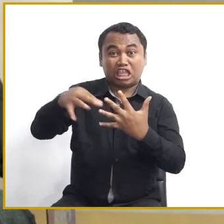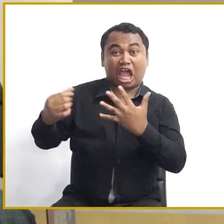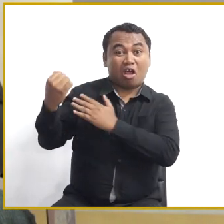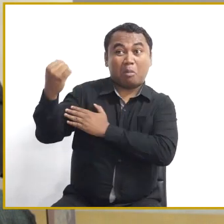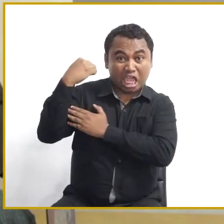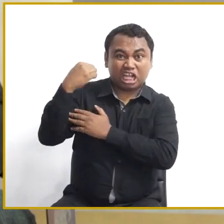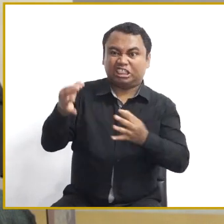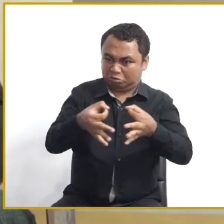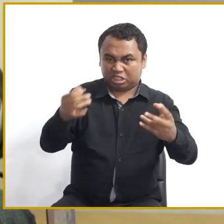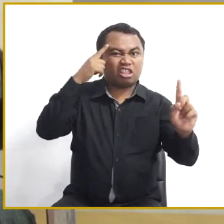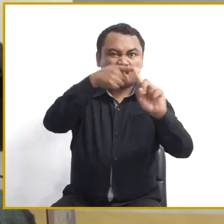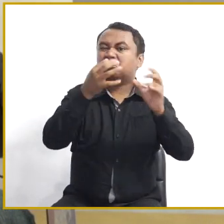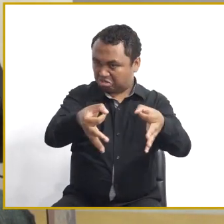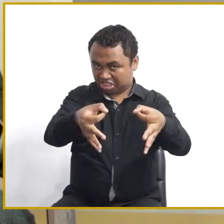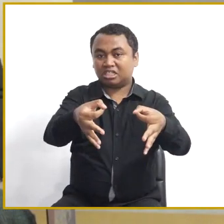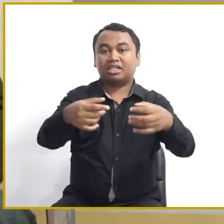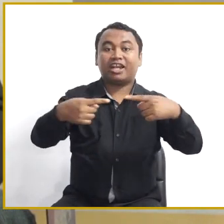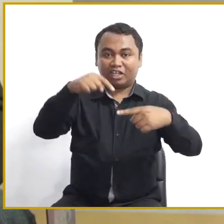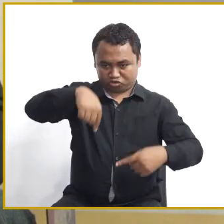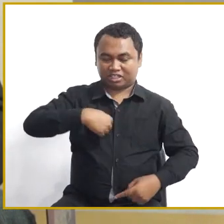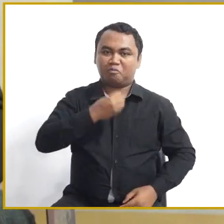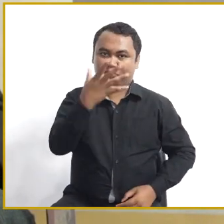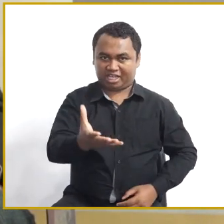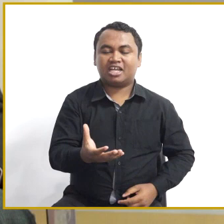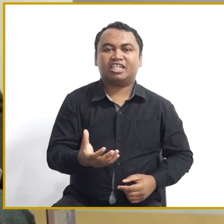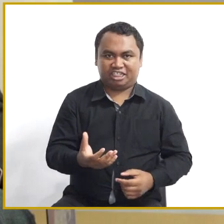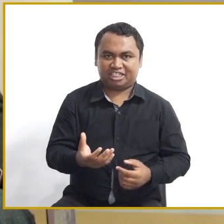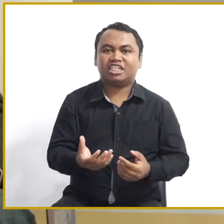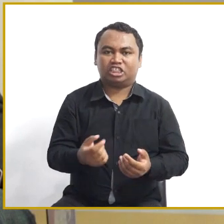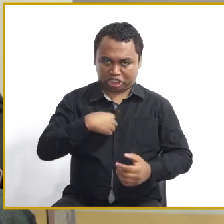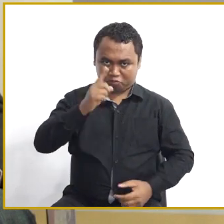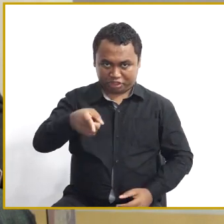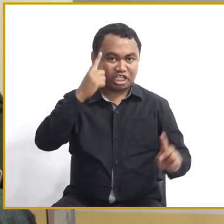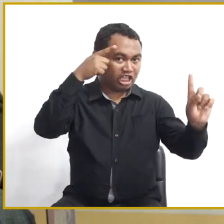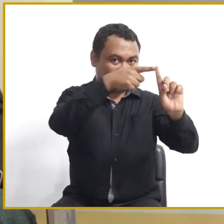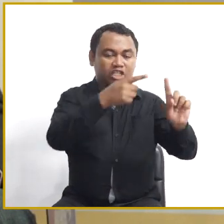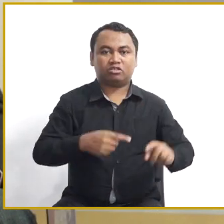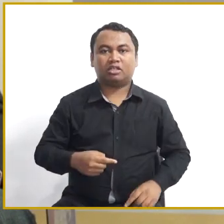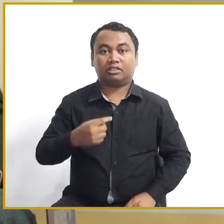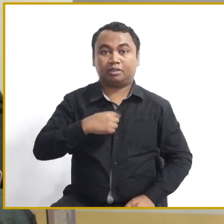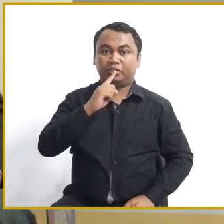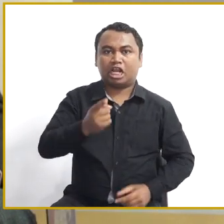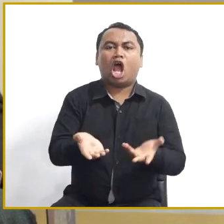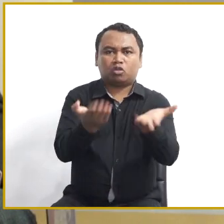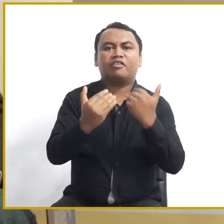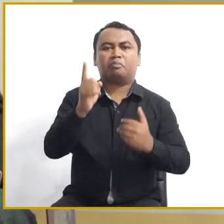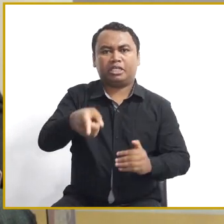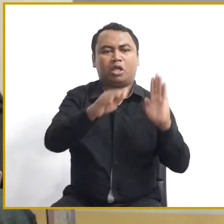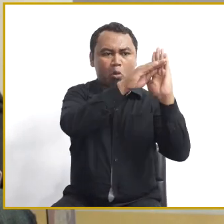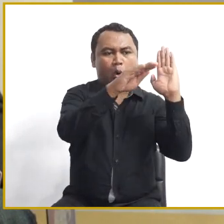tokony ho jerentsika hoe ny vina apetraka fa ny amanokana fanamby asivy teto andro